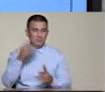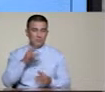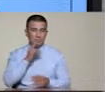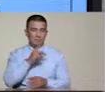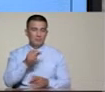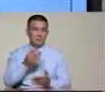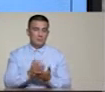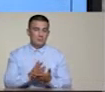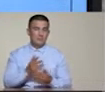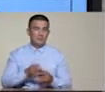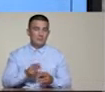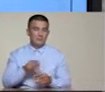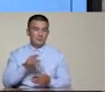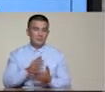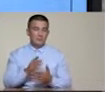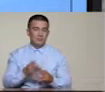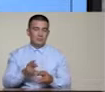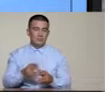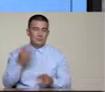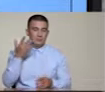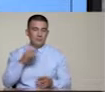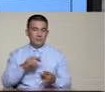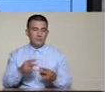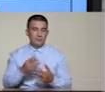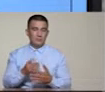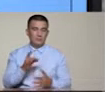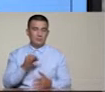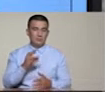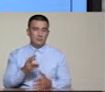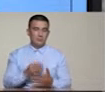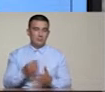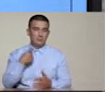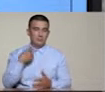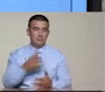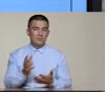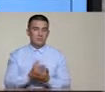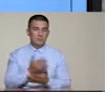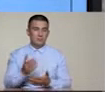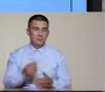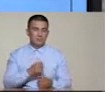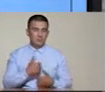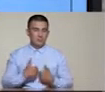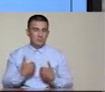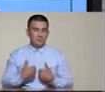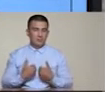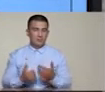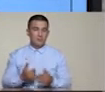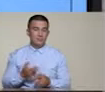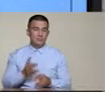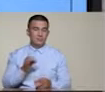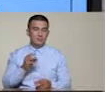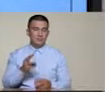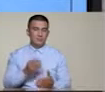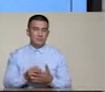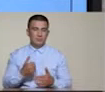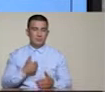yozilganlari mavjud. Aynan xato yozilgan rim raqamini topishga harakat qiling. O'ylaymanki, rim